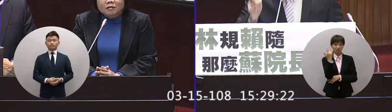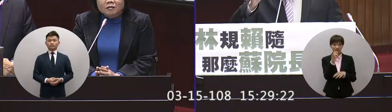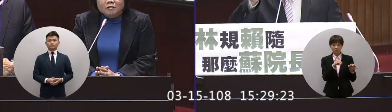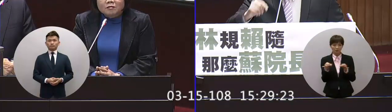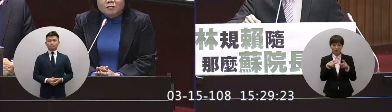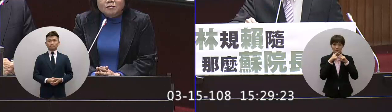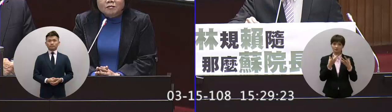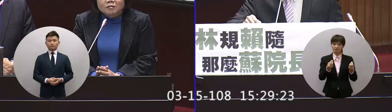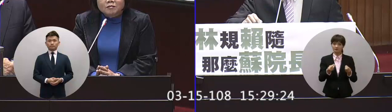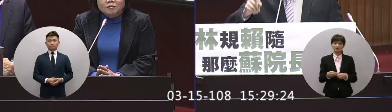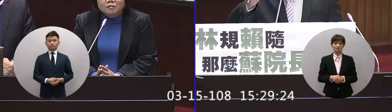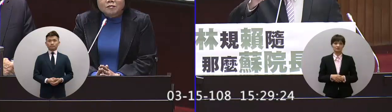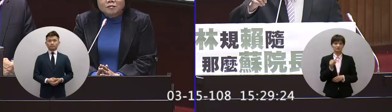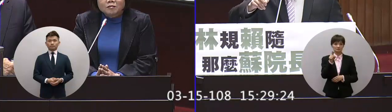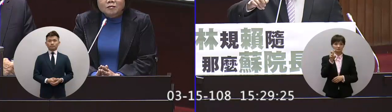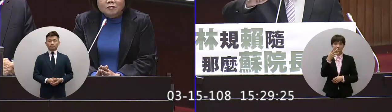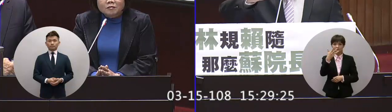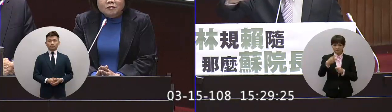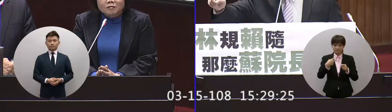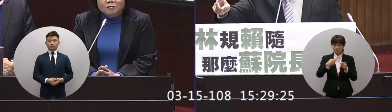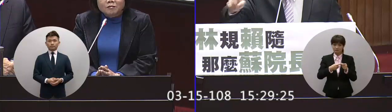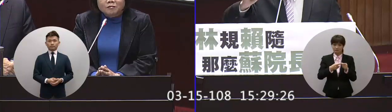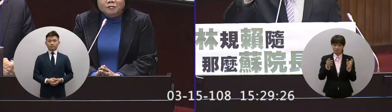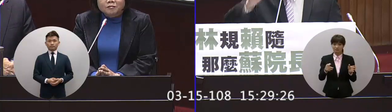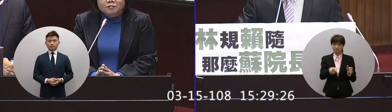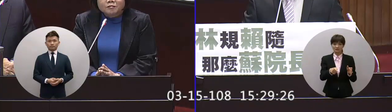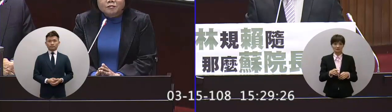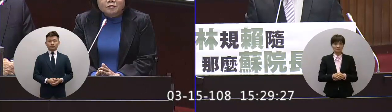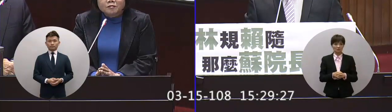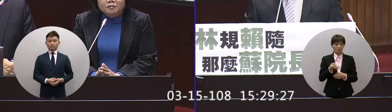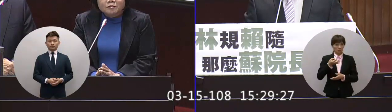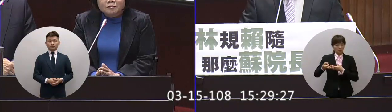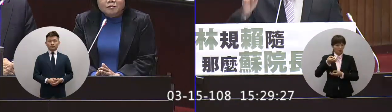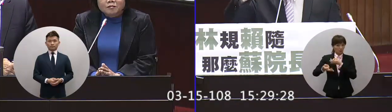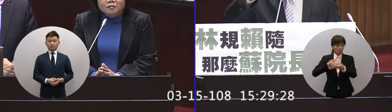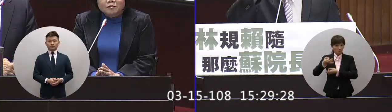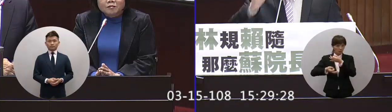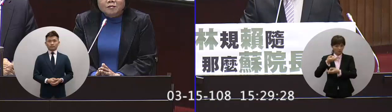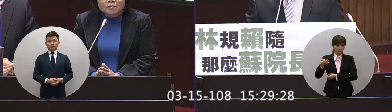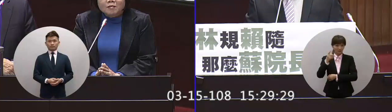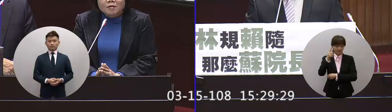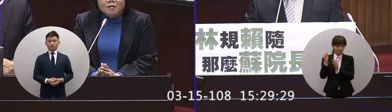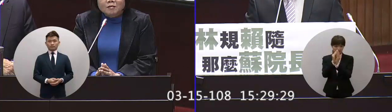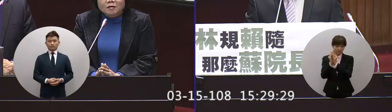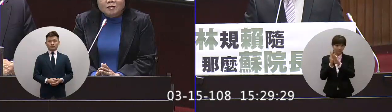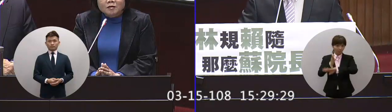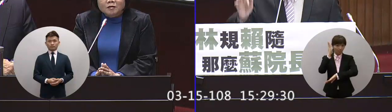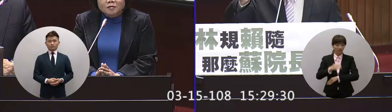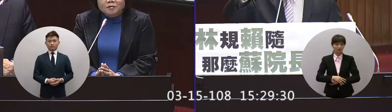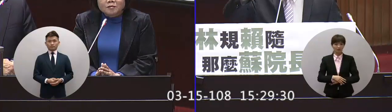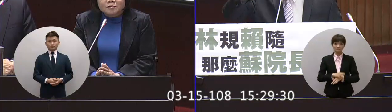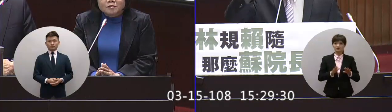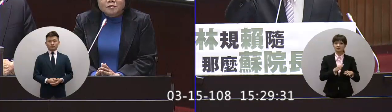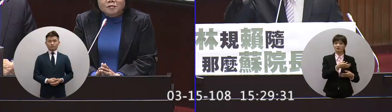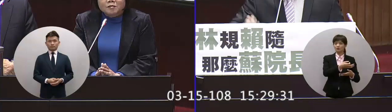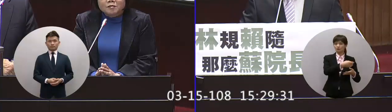解。128年啊，我们的这个支付啊就要超过1兆啊，而我们现在的一个收入啊，也不